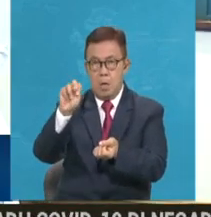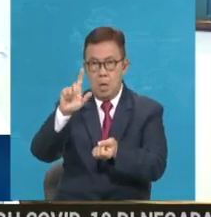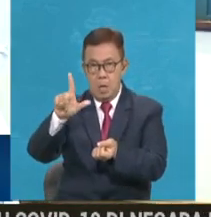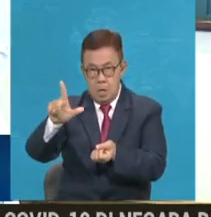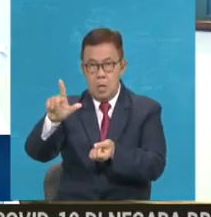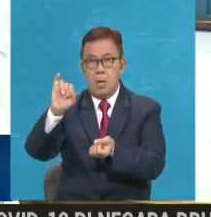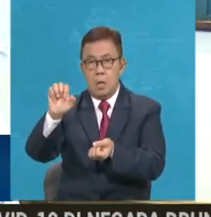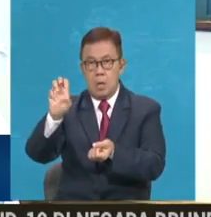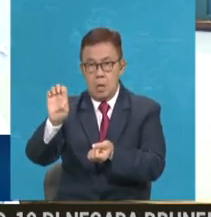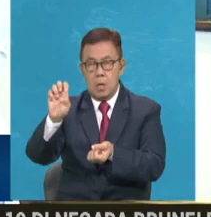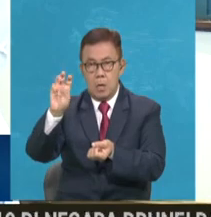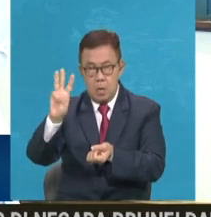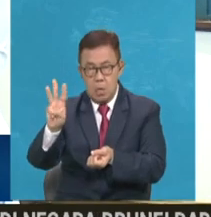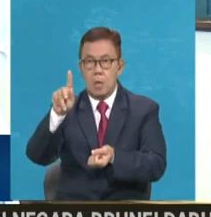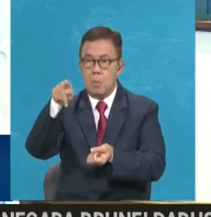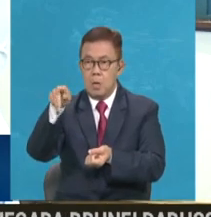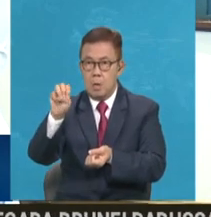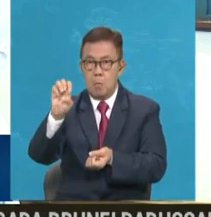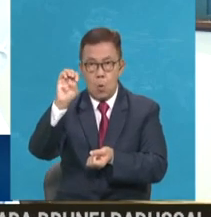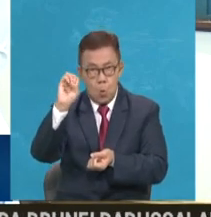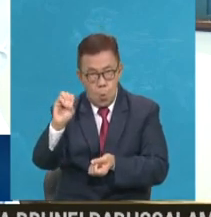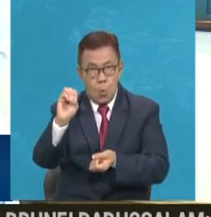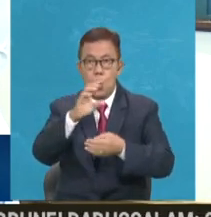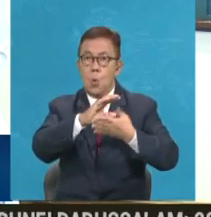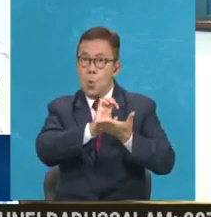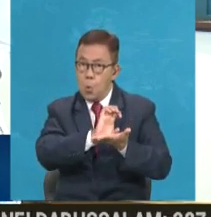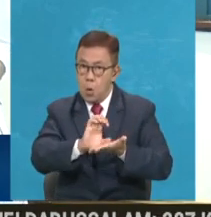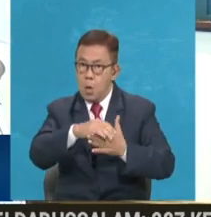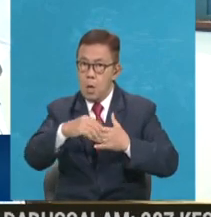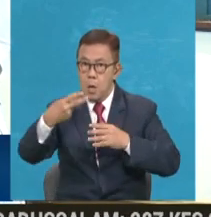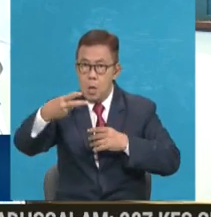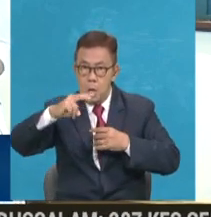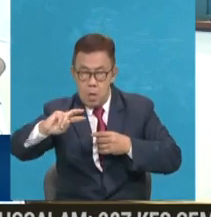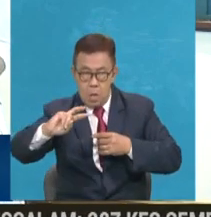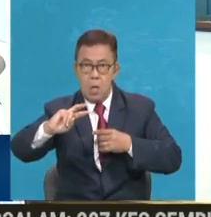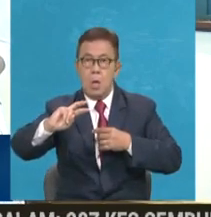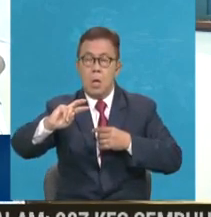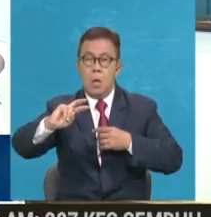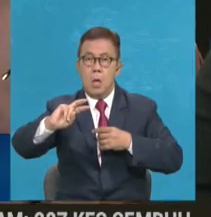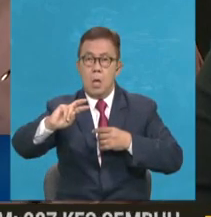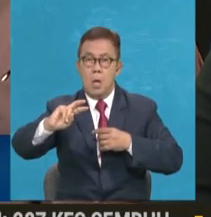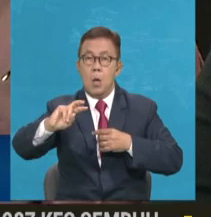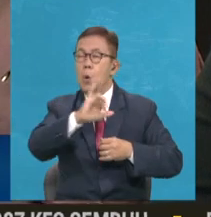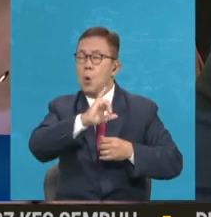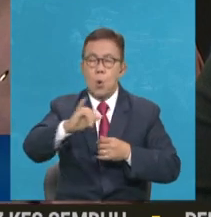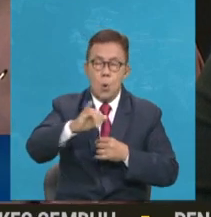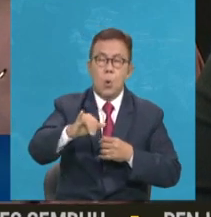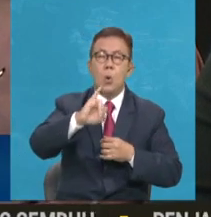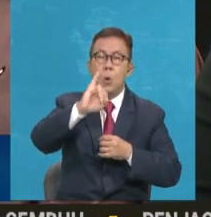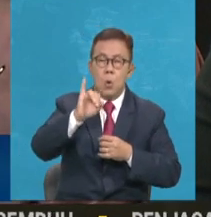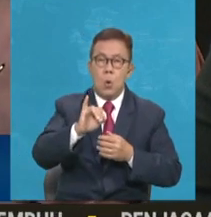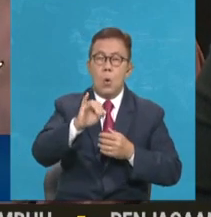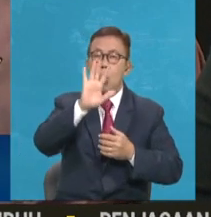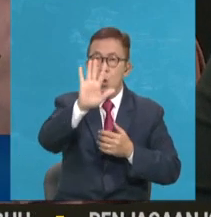menteri di jabatan Perdana Menteri dan menteri keuangan dan ekonomi kedua selaku ahli lembaga Jessi SS